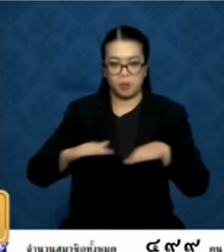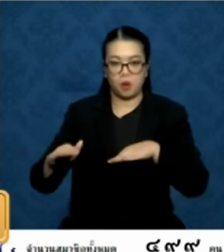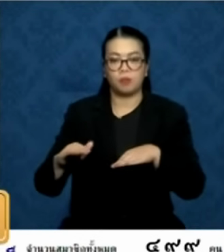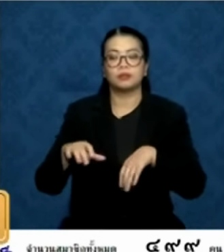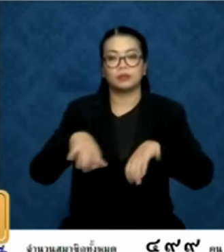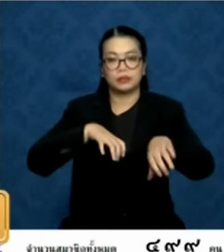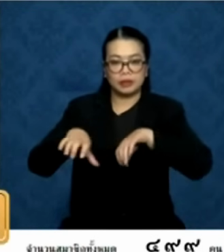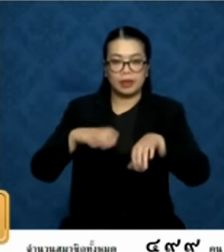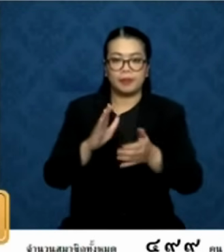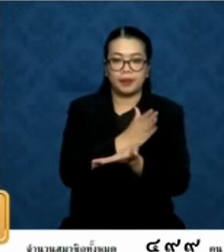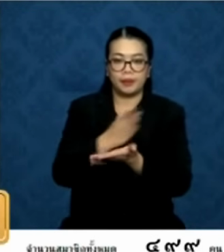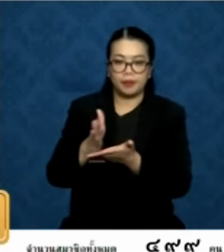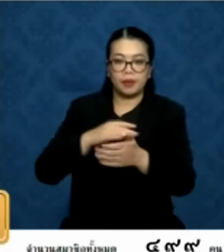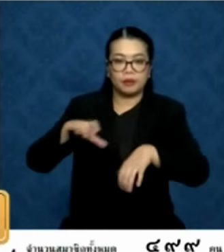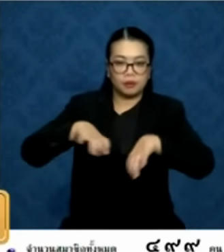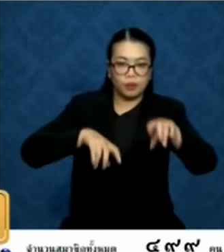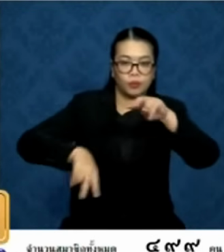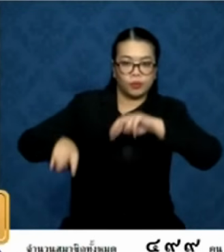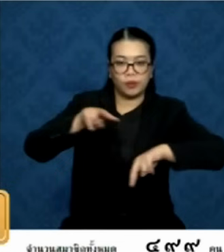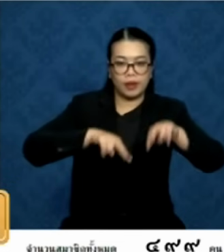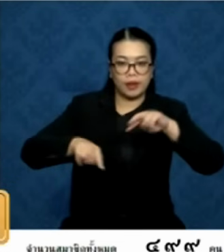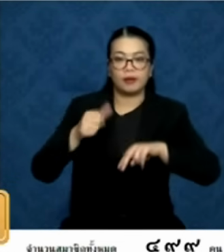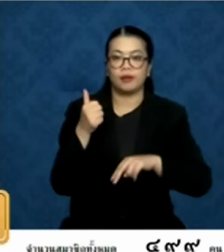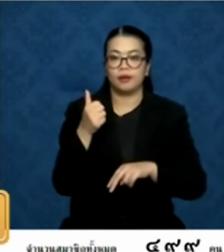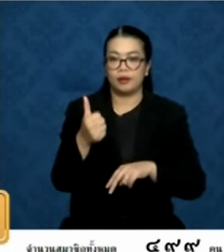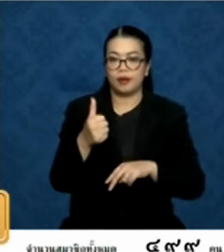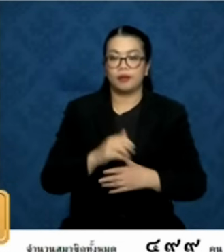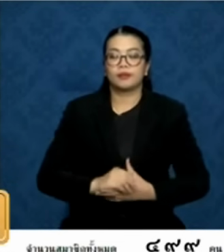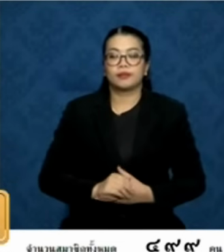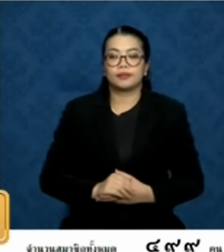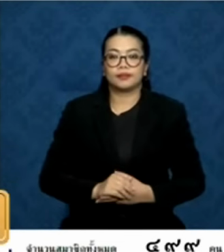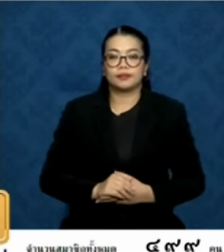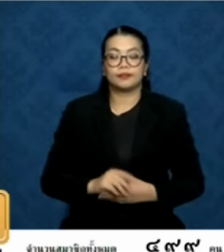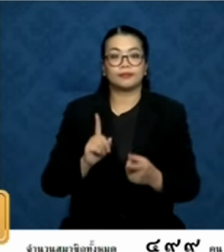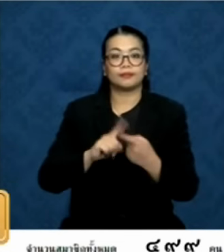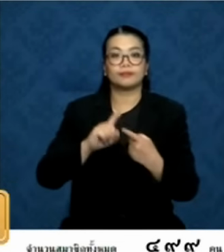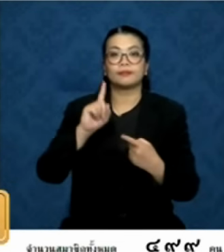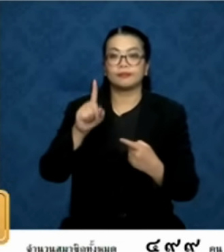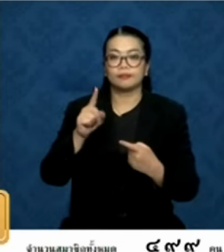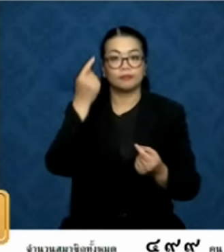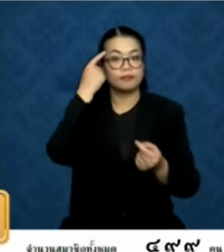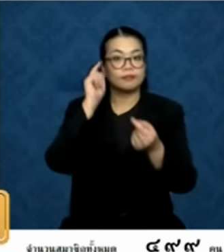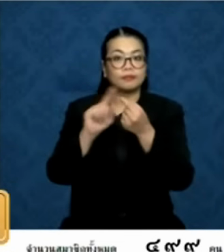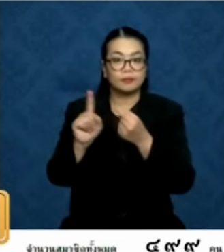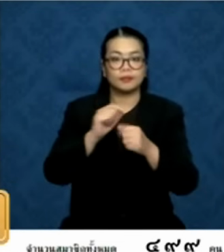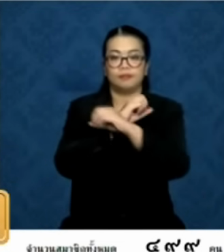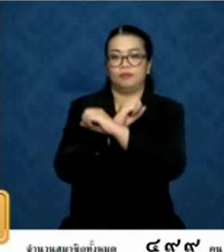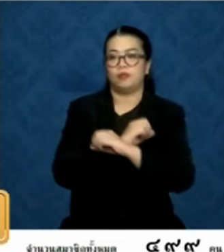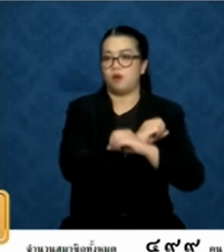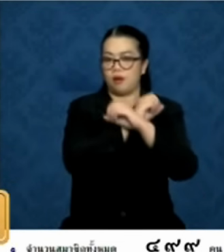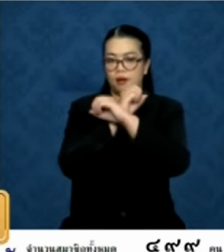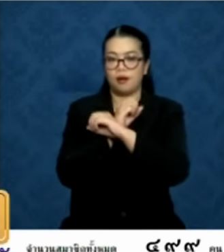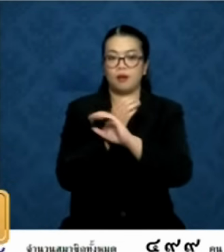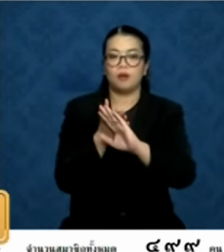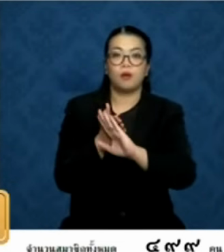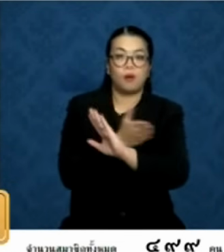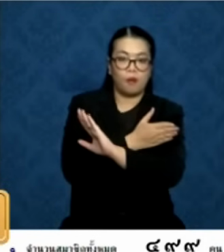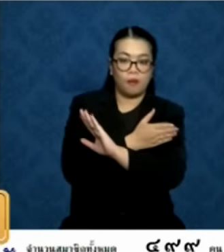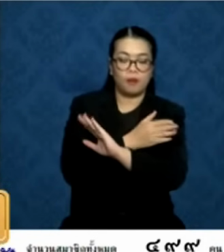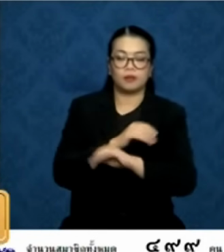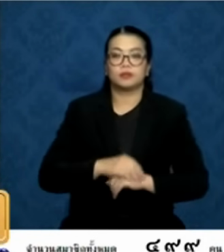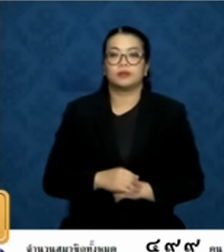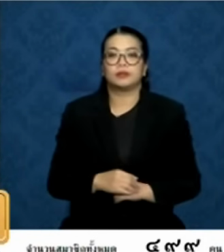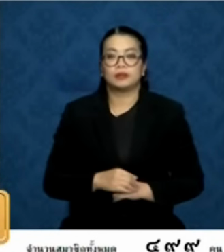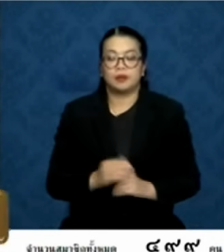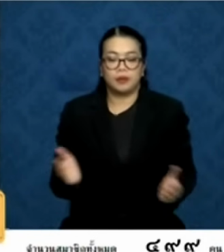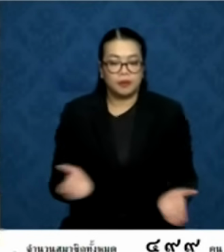ำแนกตามแผนงานสำคัญดังนี้ข้อ 1. การป้องกันปราบปรามและบ